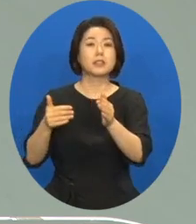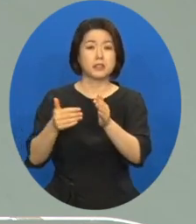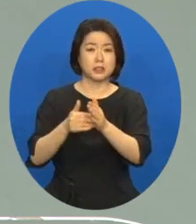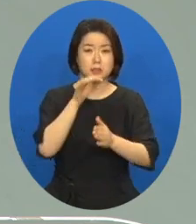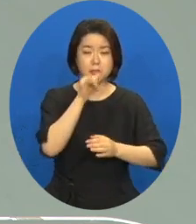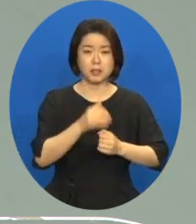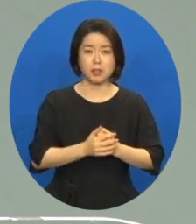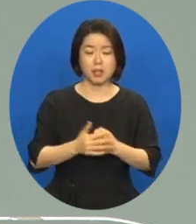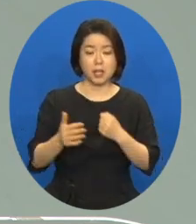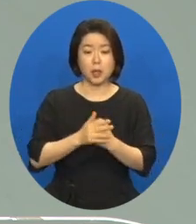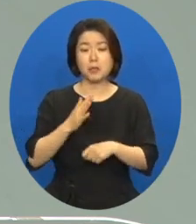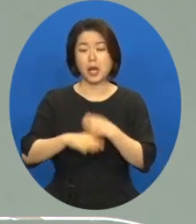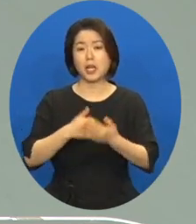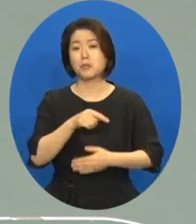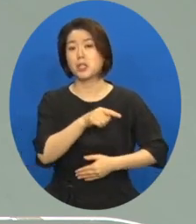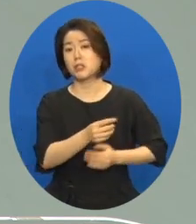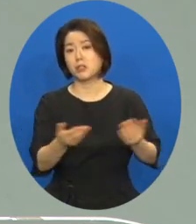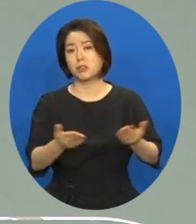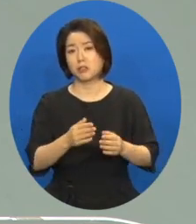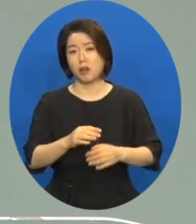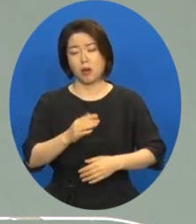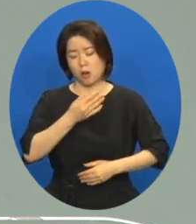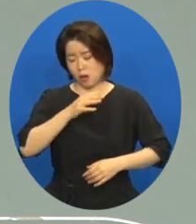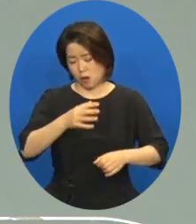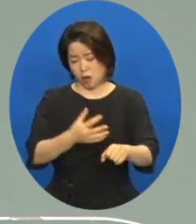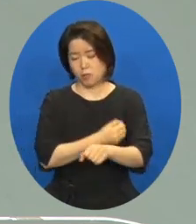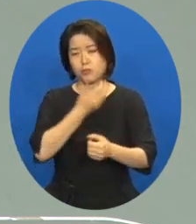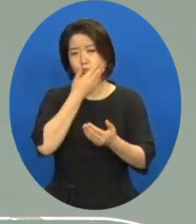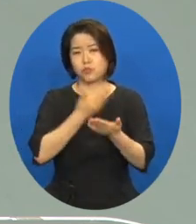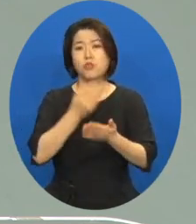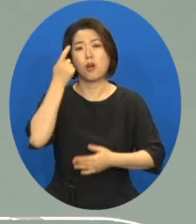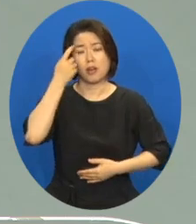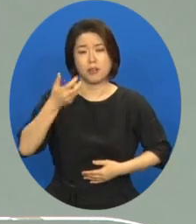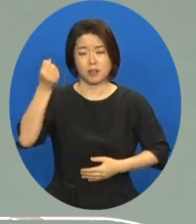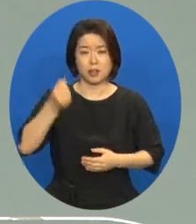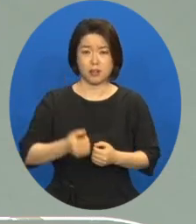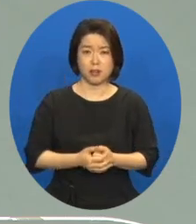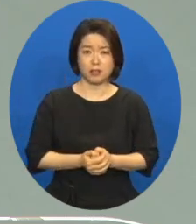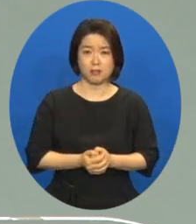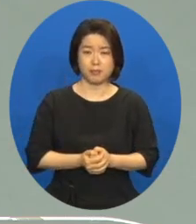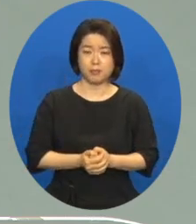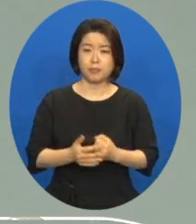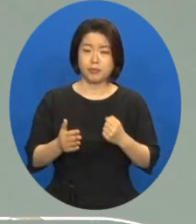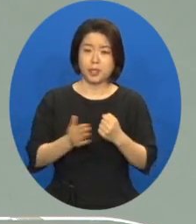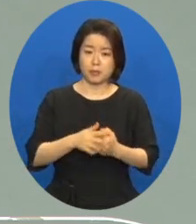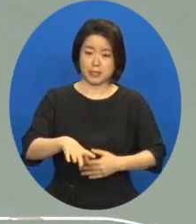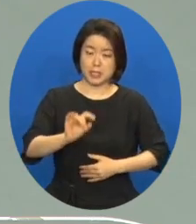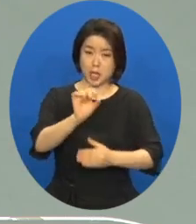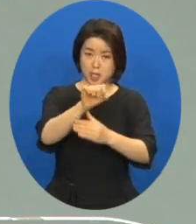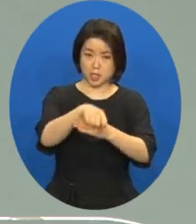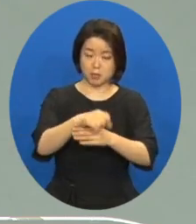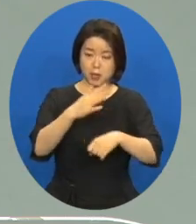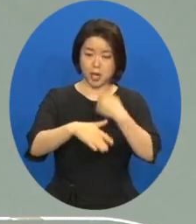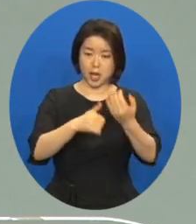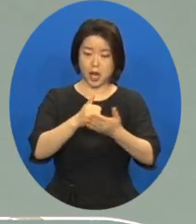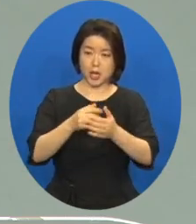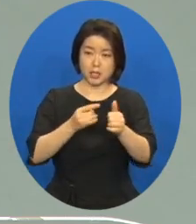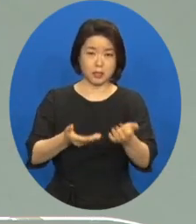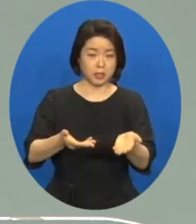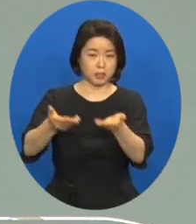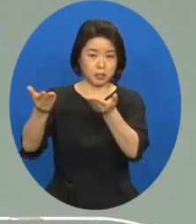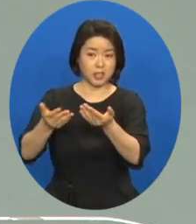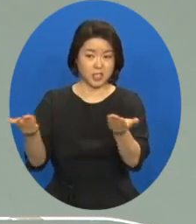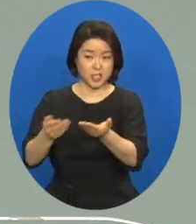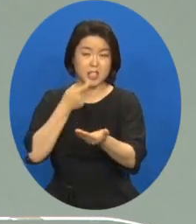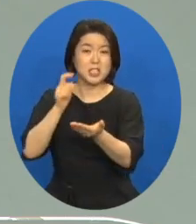대단히 중요하게 생각을 하셨습니다. 그리고 실제로 첫 열매를 하나님께 드리는 일이 쉽지 않기